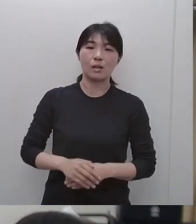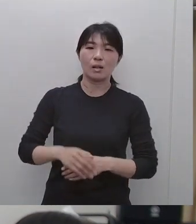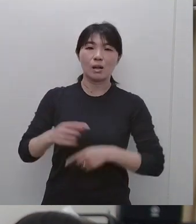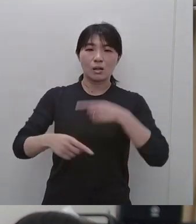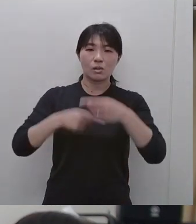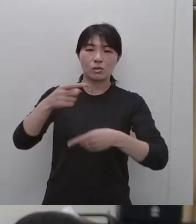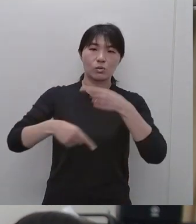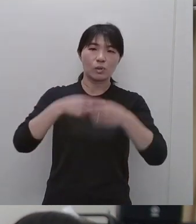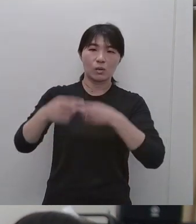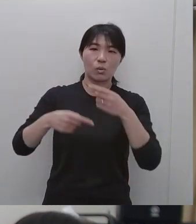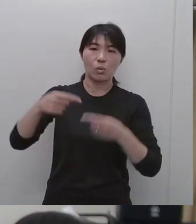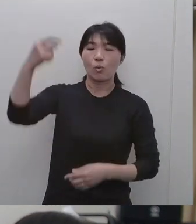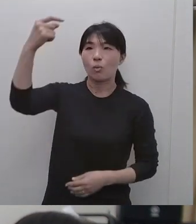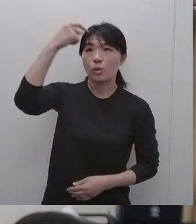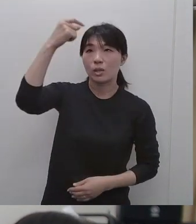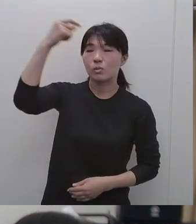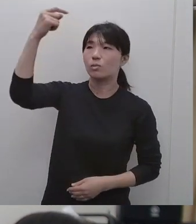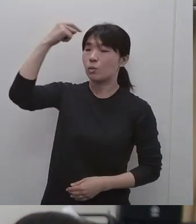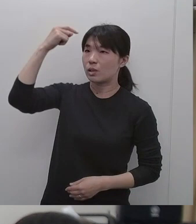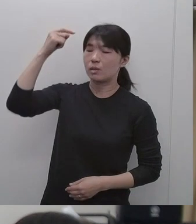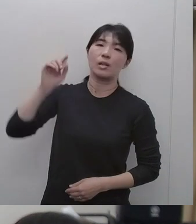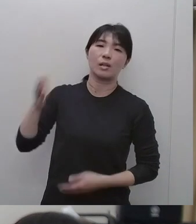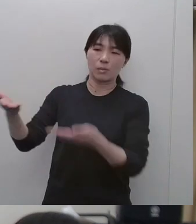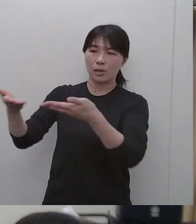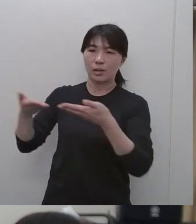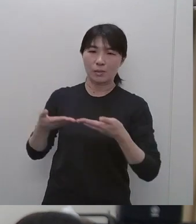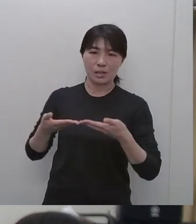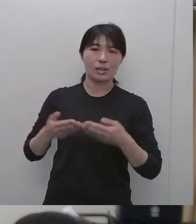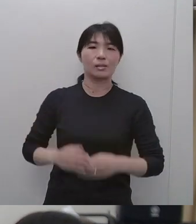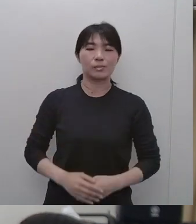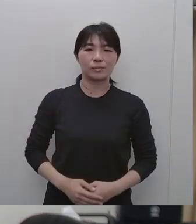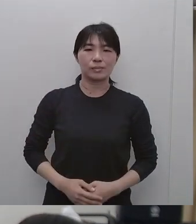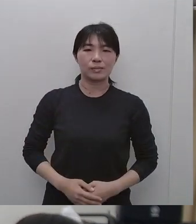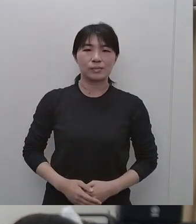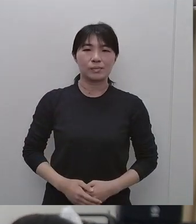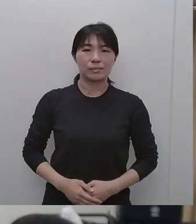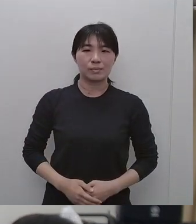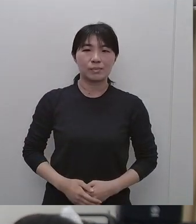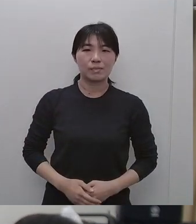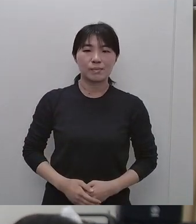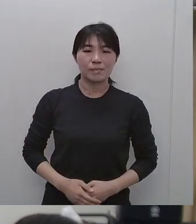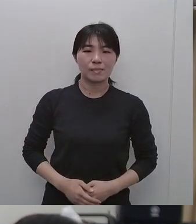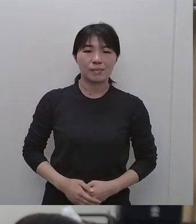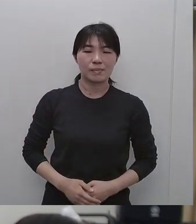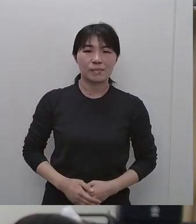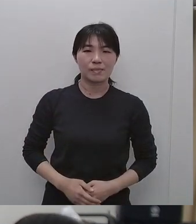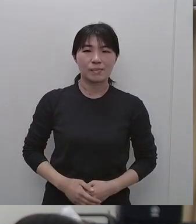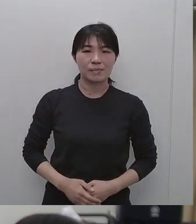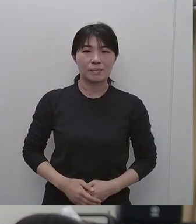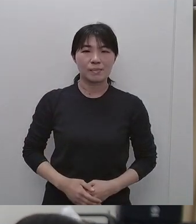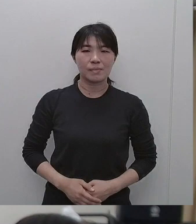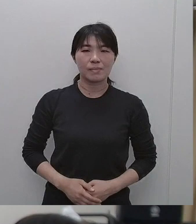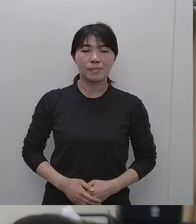どういう表現する手話で教えてもらったり、いろんな手話を教え